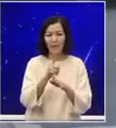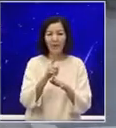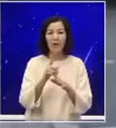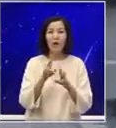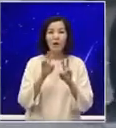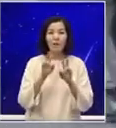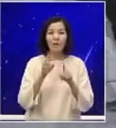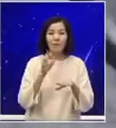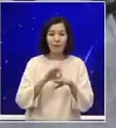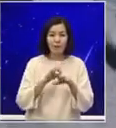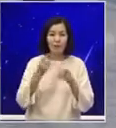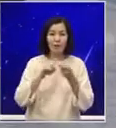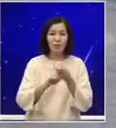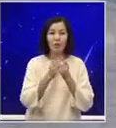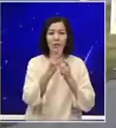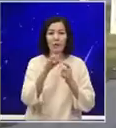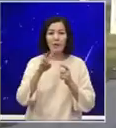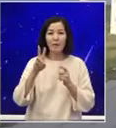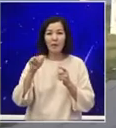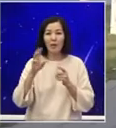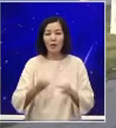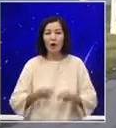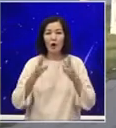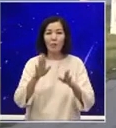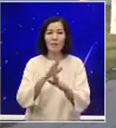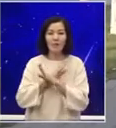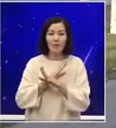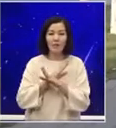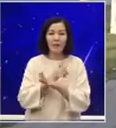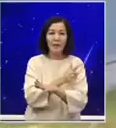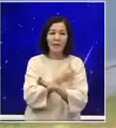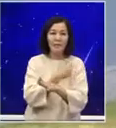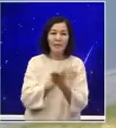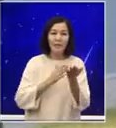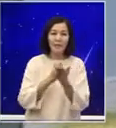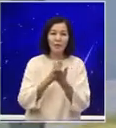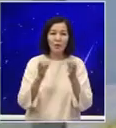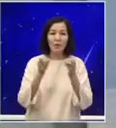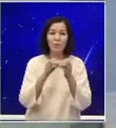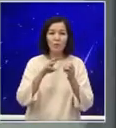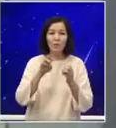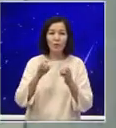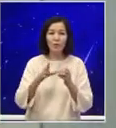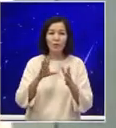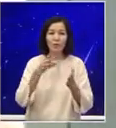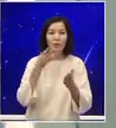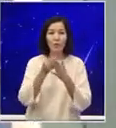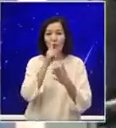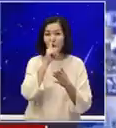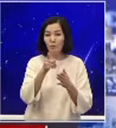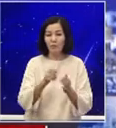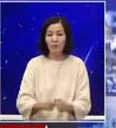жұқтырған дәрігерлерге 2 миллион теңге, қауіпті індеттен көз жұмған медқызметкерлерге 10 миллион теңге берілмейді.